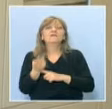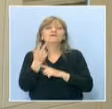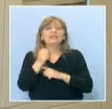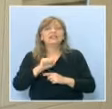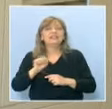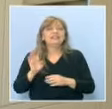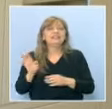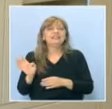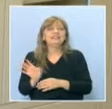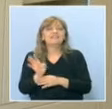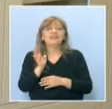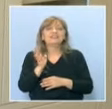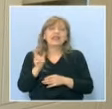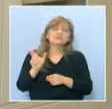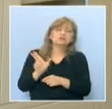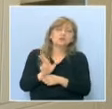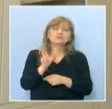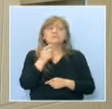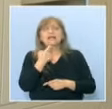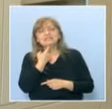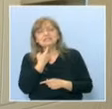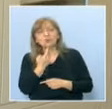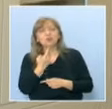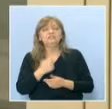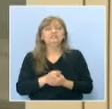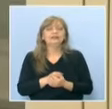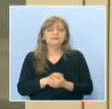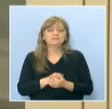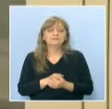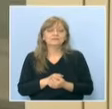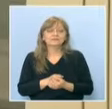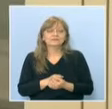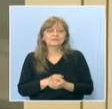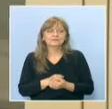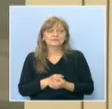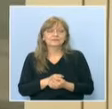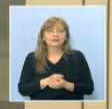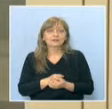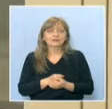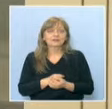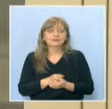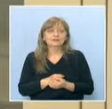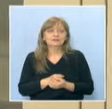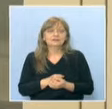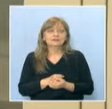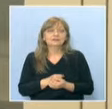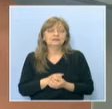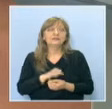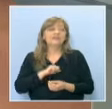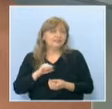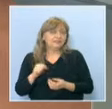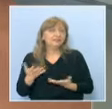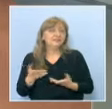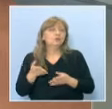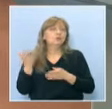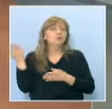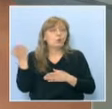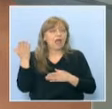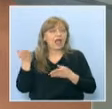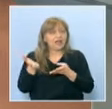2019 или 18 година, госпожа Валянова ще ме поправи, 18-19, точно така. И всъщност